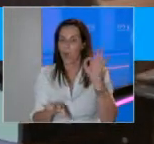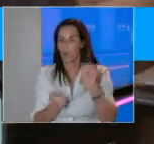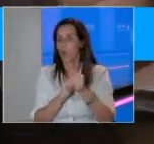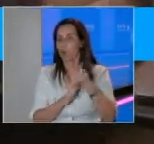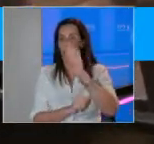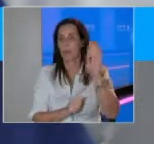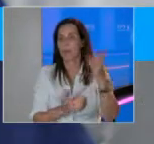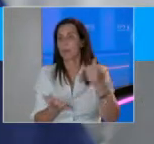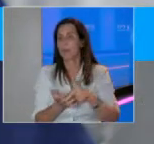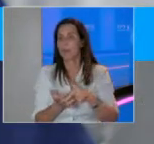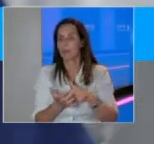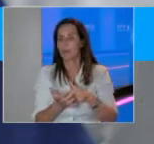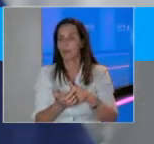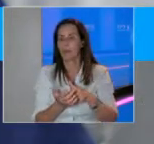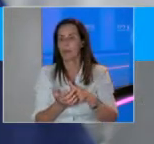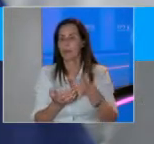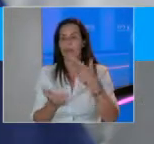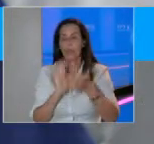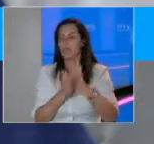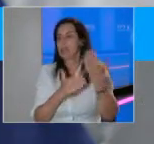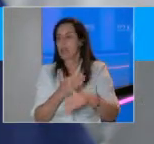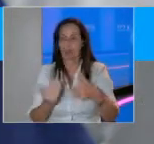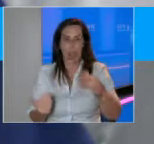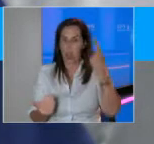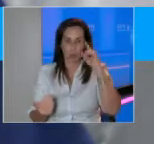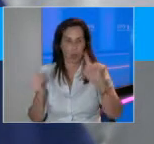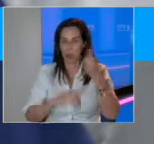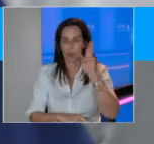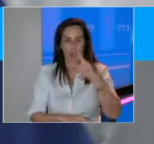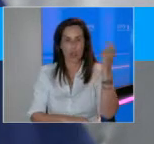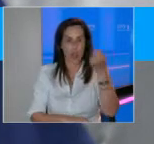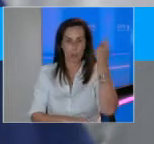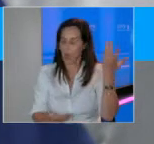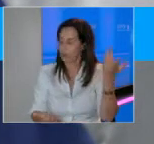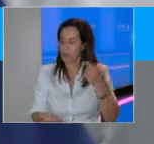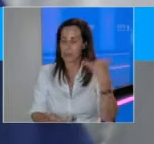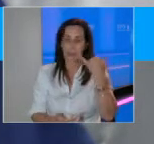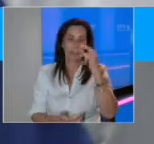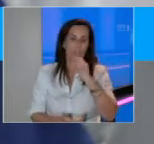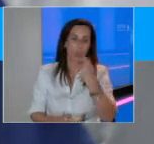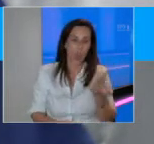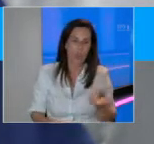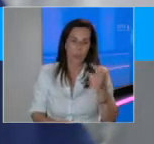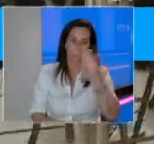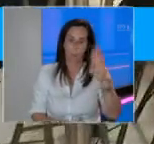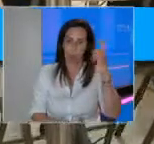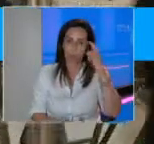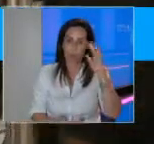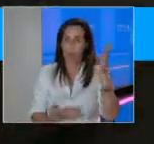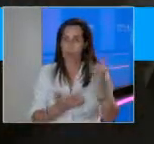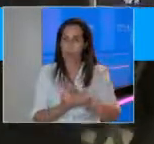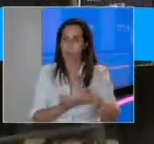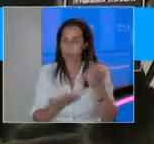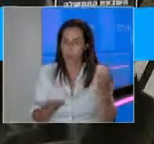או שהוא הולך לפוצץ את העסק. אנחנו לא יודעים מה עבר עליו בשישי שבת בבלפור, זה תמיד סוד גדול, ומה החליטה